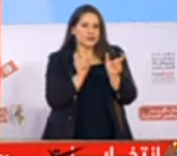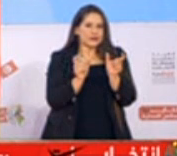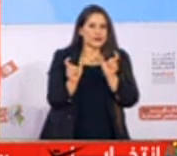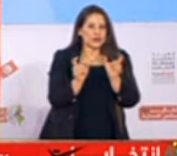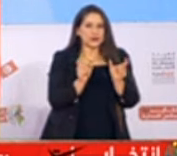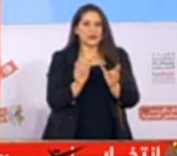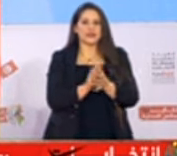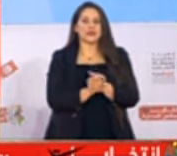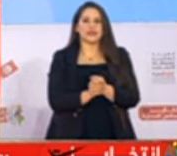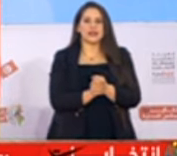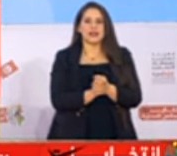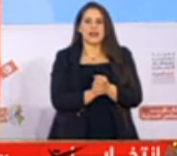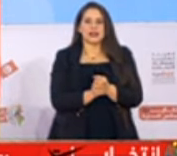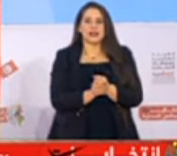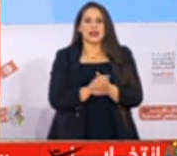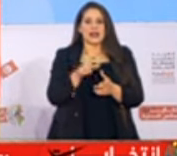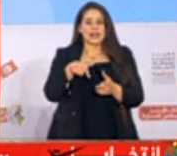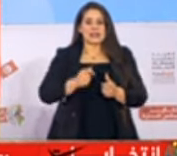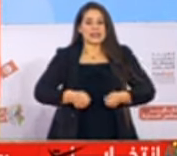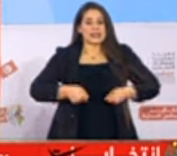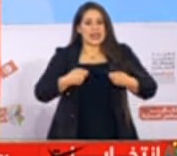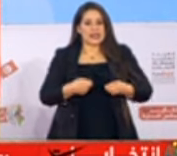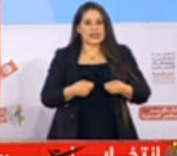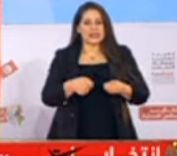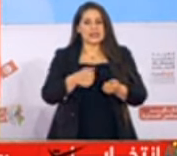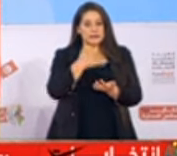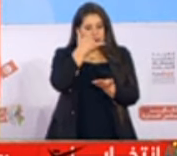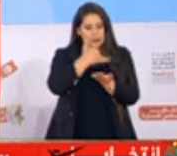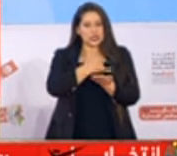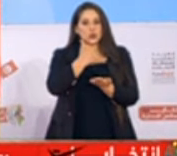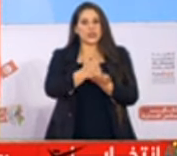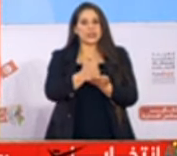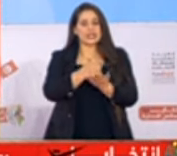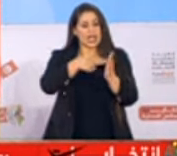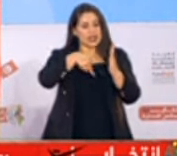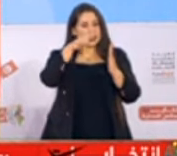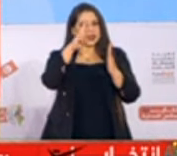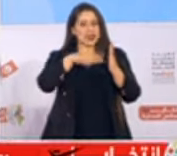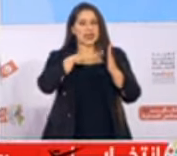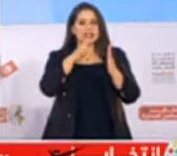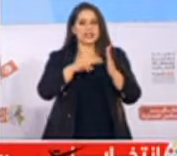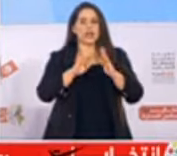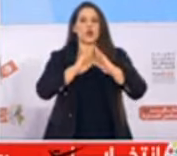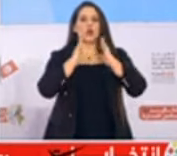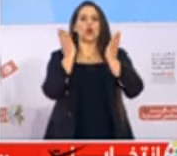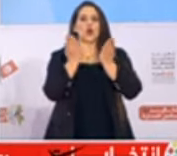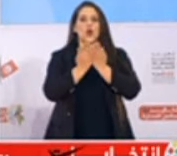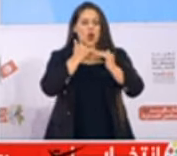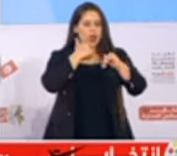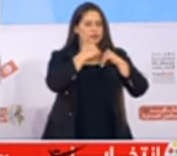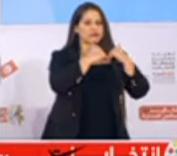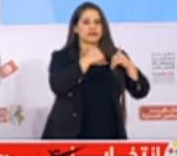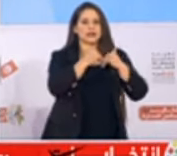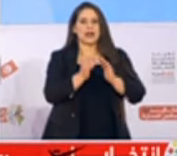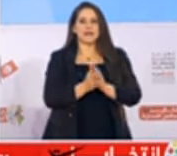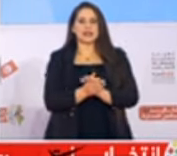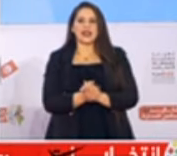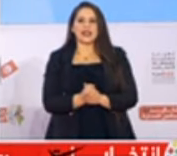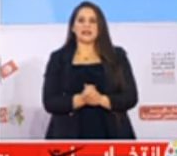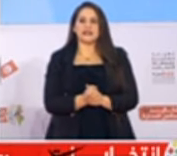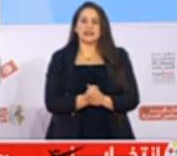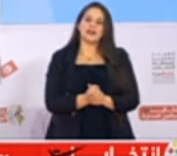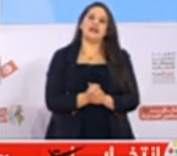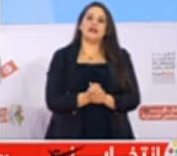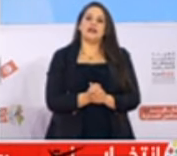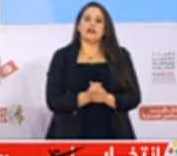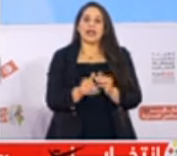مطالبين اصلا بان باش نقوموا بتقارير على ضوء كل هذه المسارات وباش تكون فيها توصيات اكيد. على كل حال